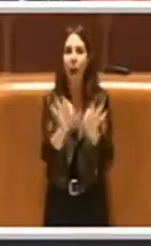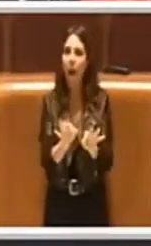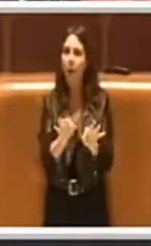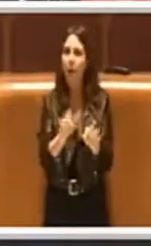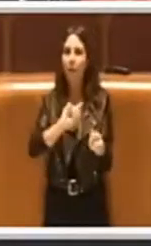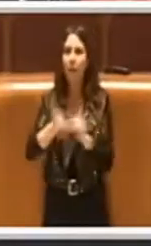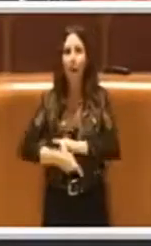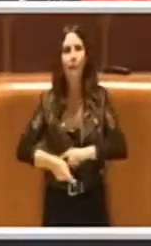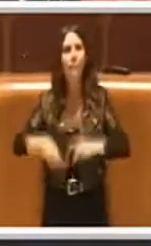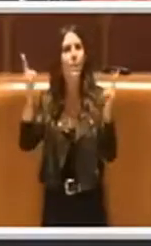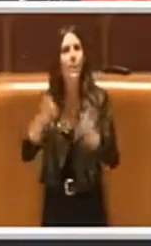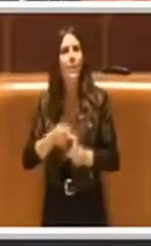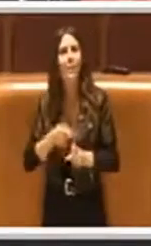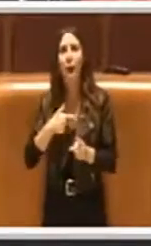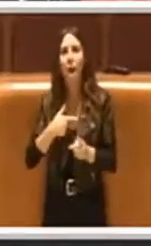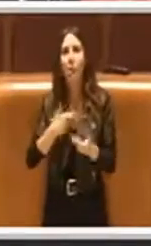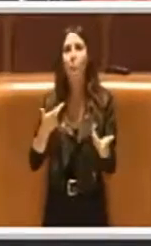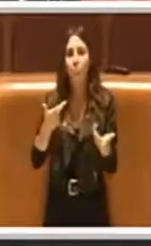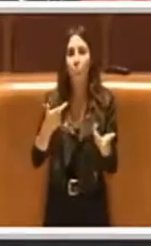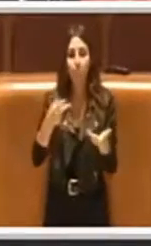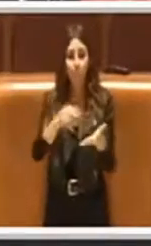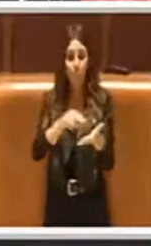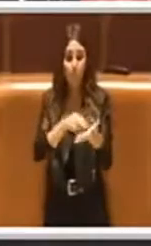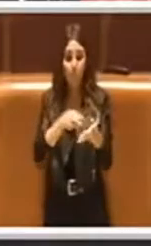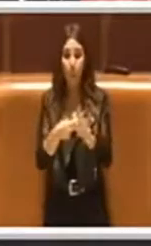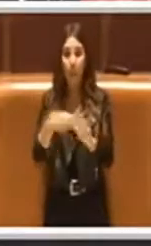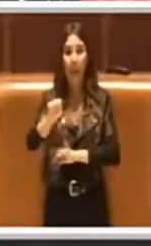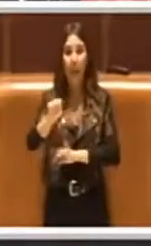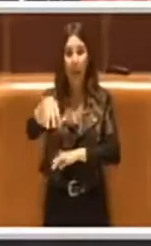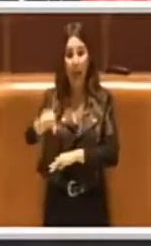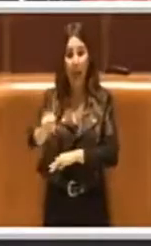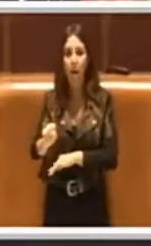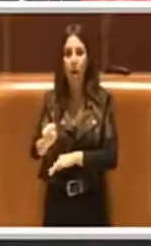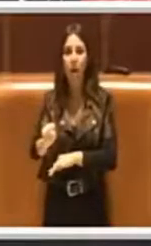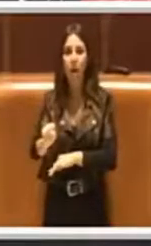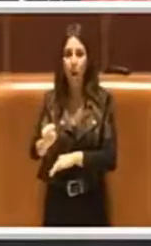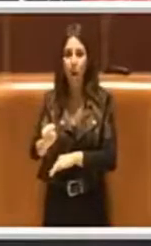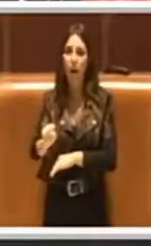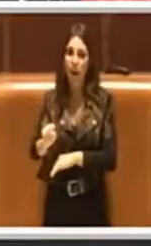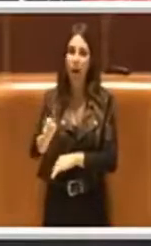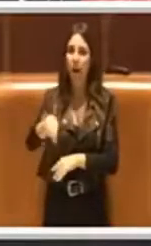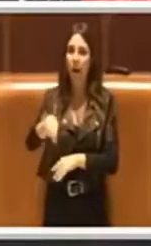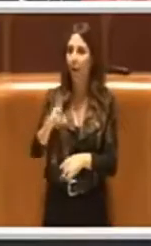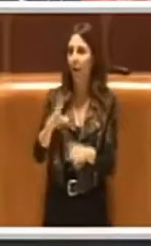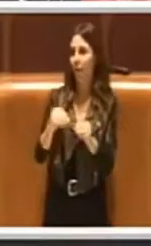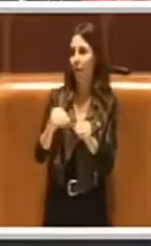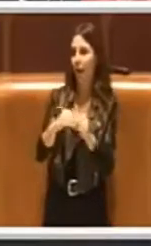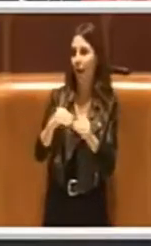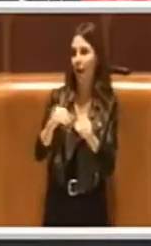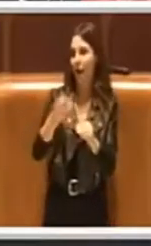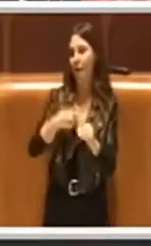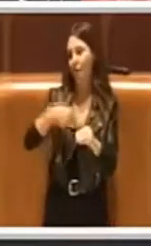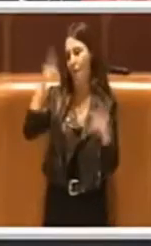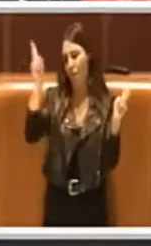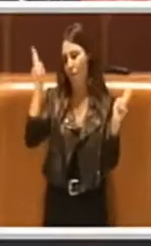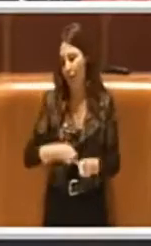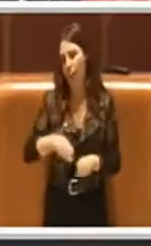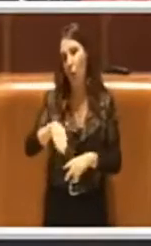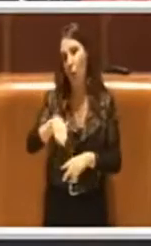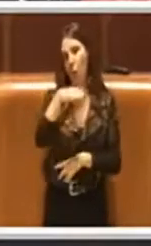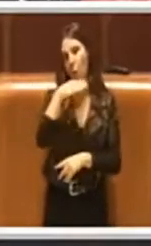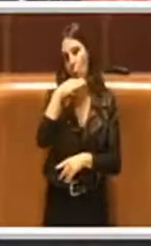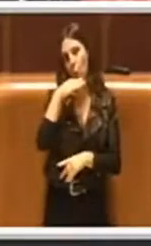per risolvere i problemi di a ma di fatto sono state fatte che non bastano sono è un'inversione di